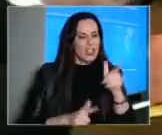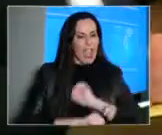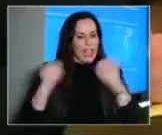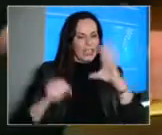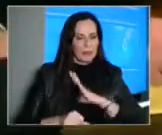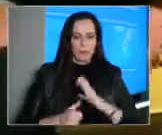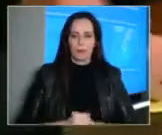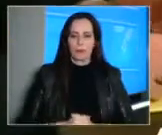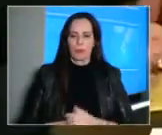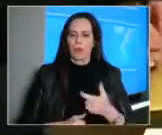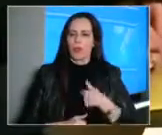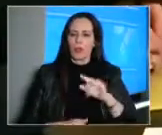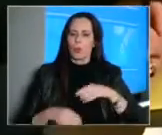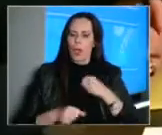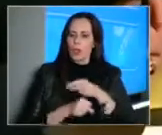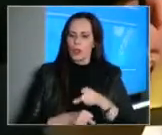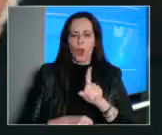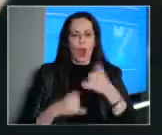הגרעיני?